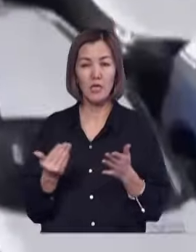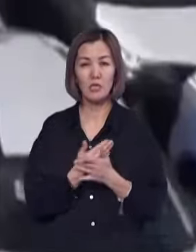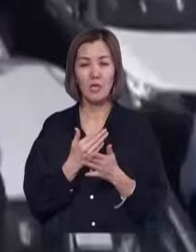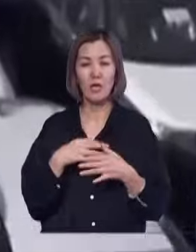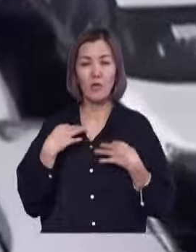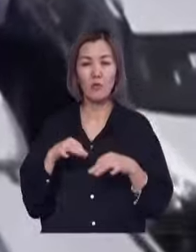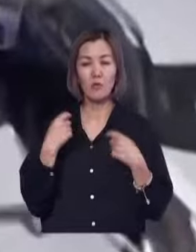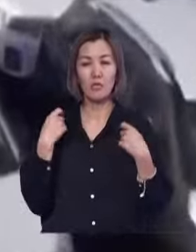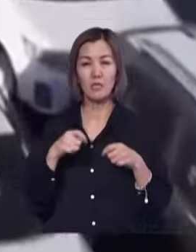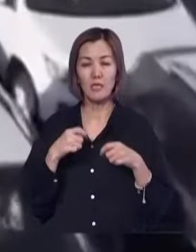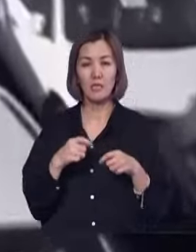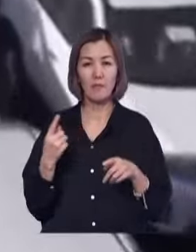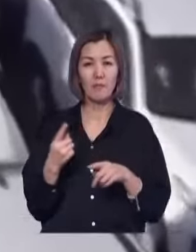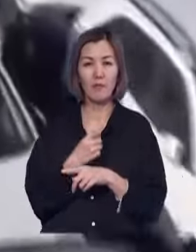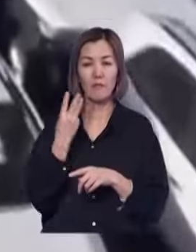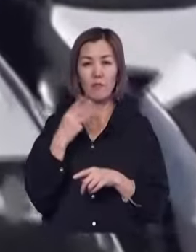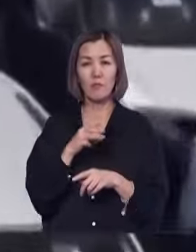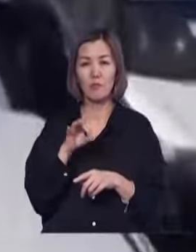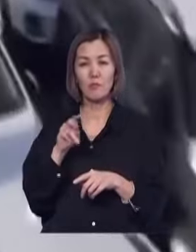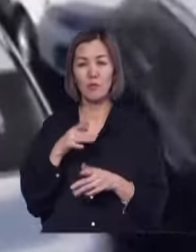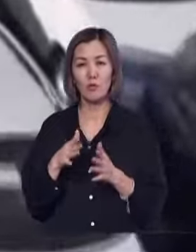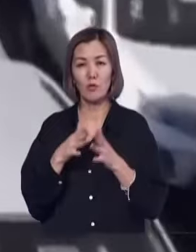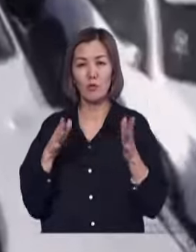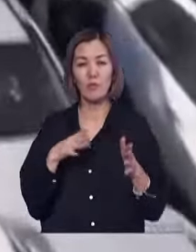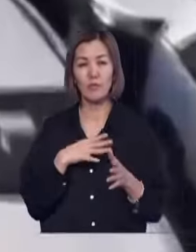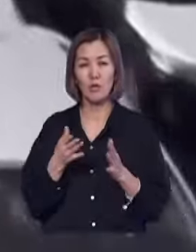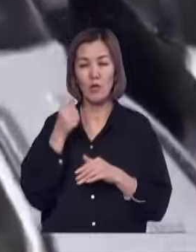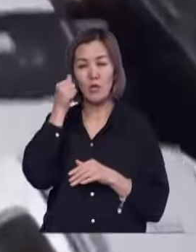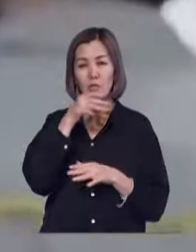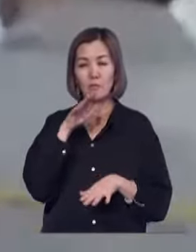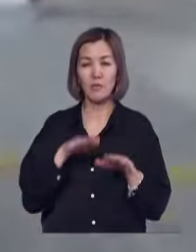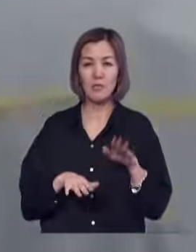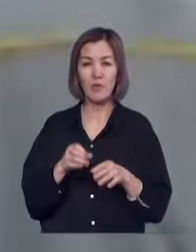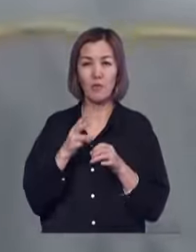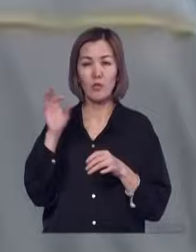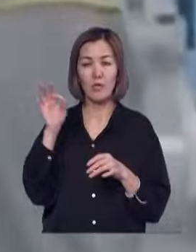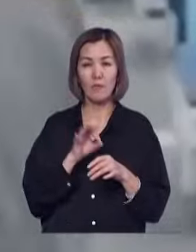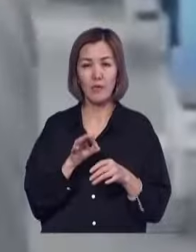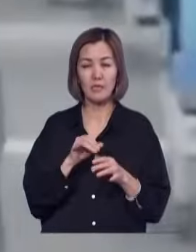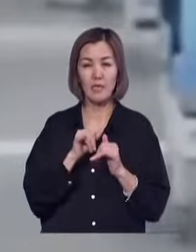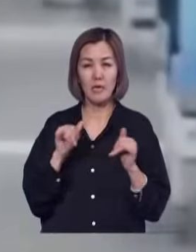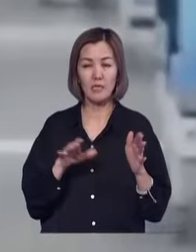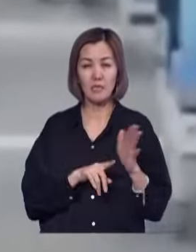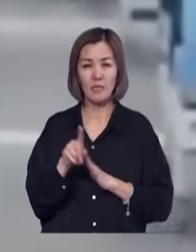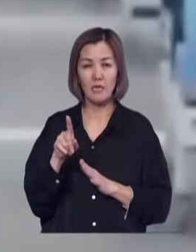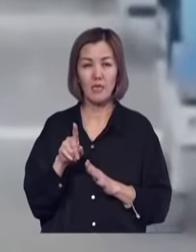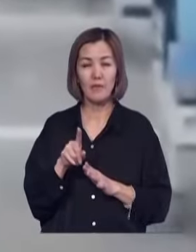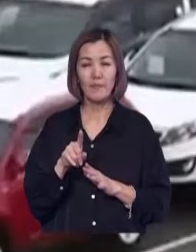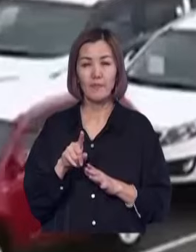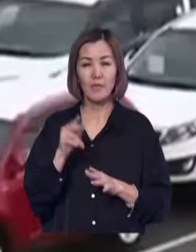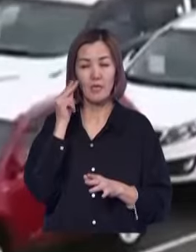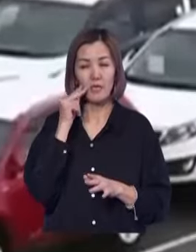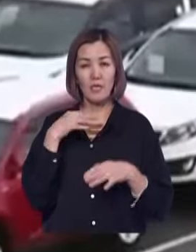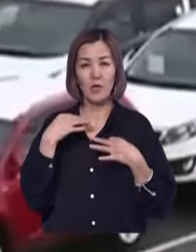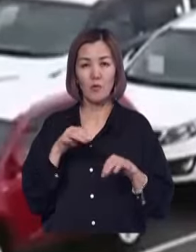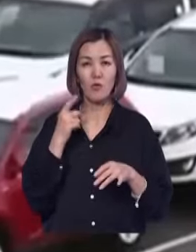көліктердің сатылымы алғаш рет 30 миллион бірліктен асты. Бұл өткен жылмен салыстырғанда 12%-ға артық. Қытайдағы көлік иелерінің